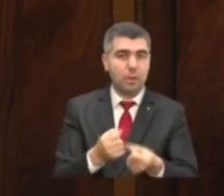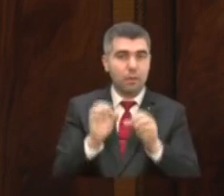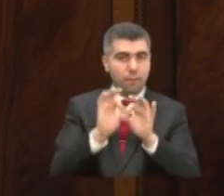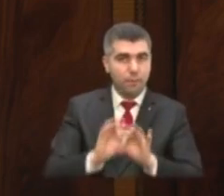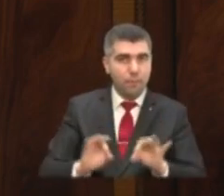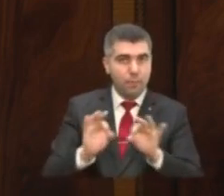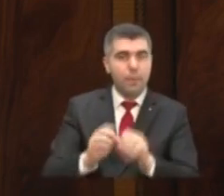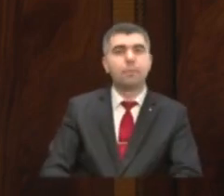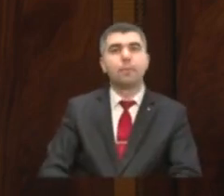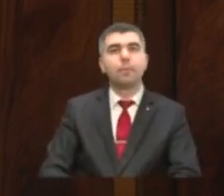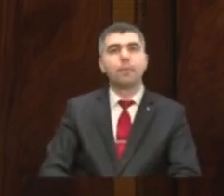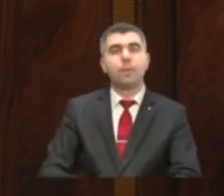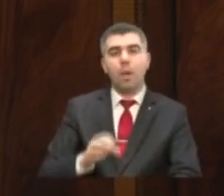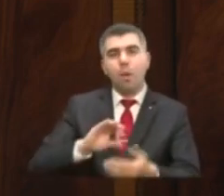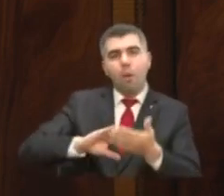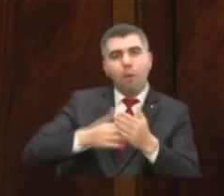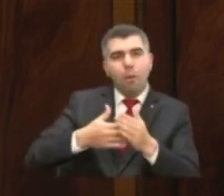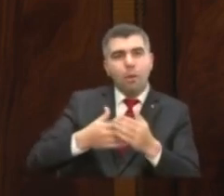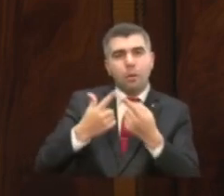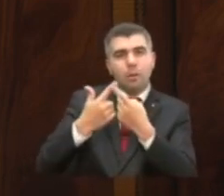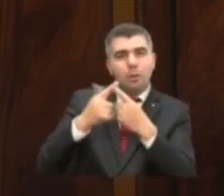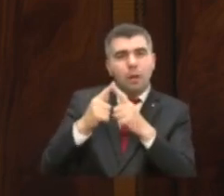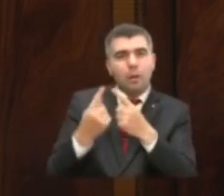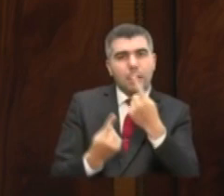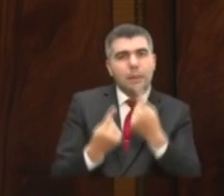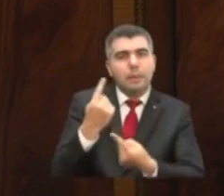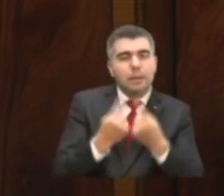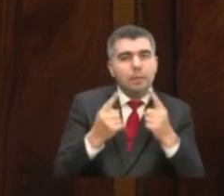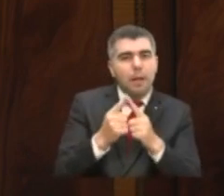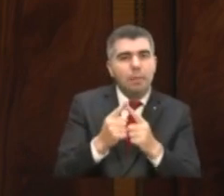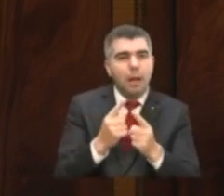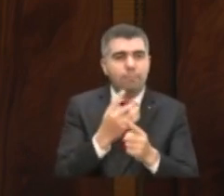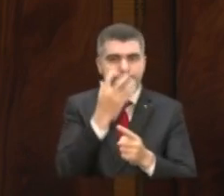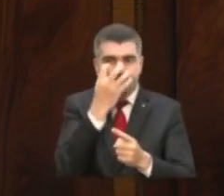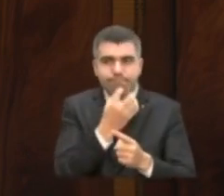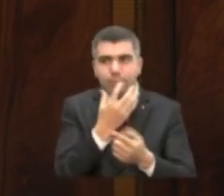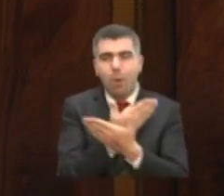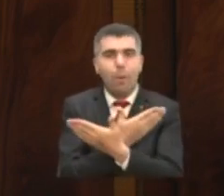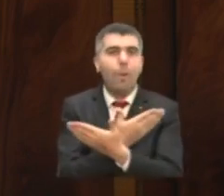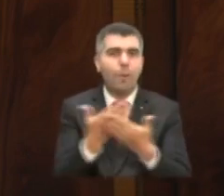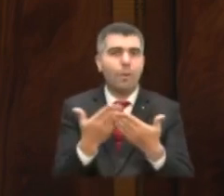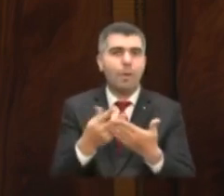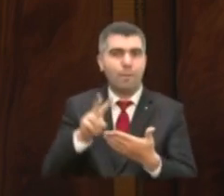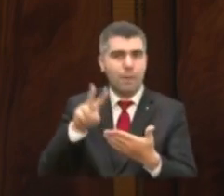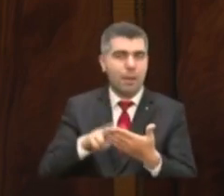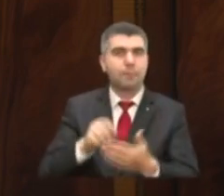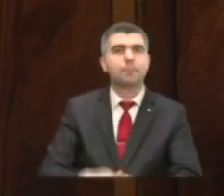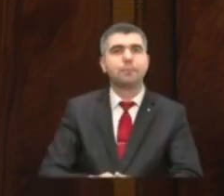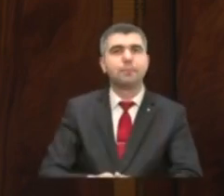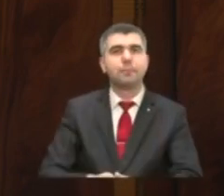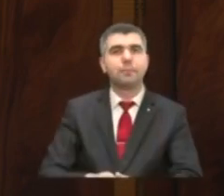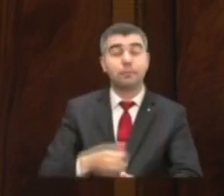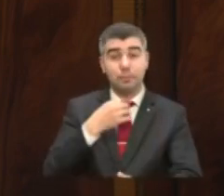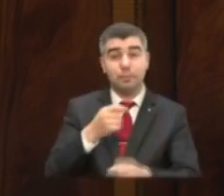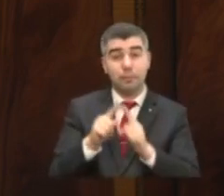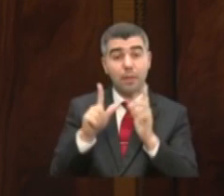يسميه؟ ولقد تبخرت كل الأحلام وسقطت جميع الأقنعة عن الوجه البشع للقرارات المتخذة من طرفكم. ولا نعتقد أن